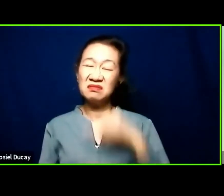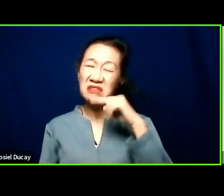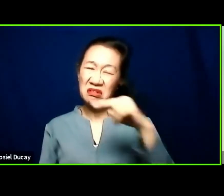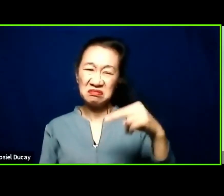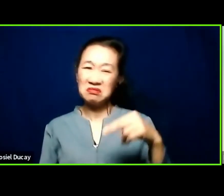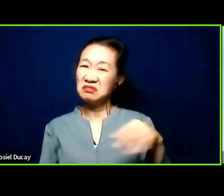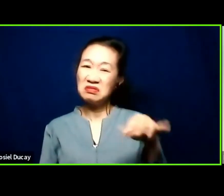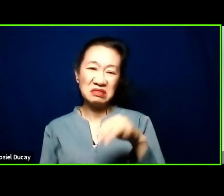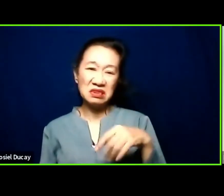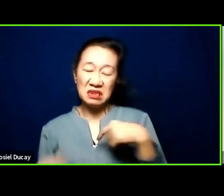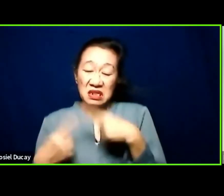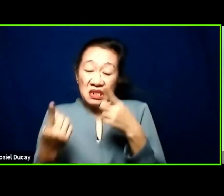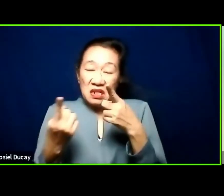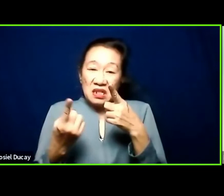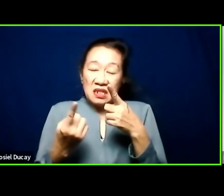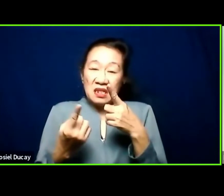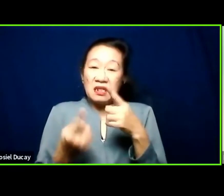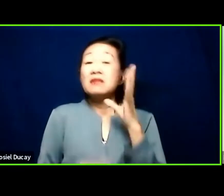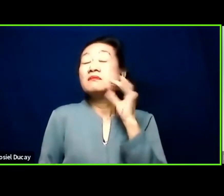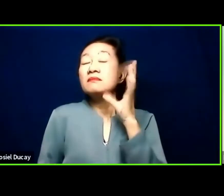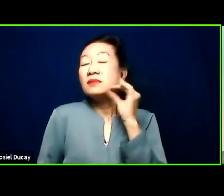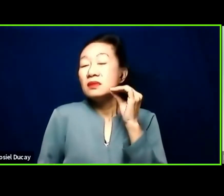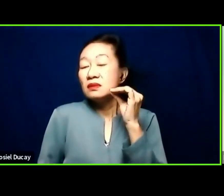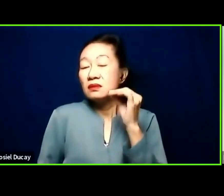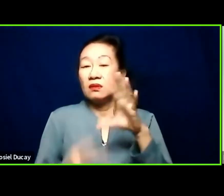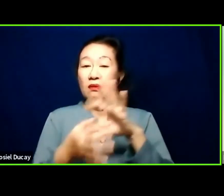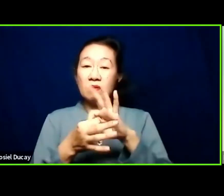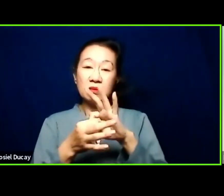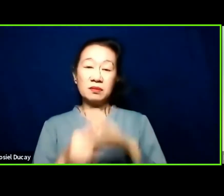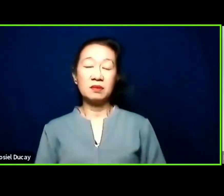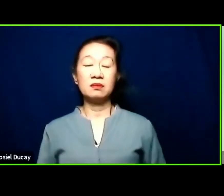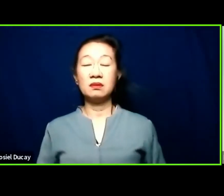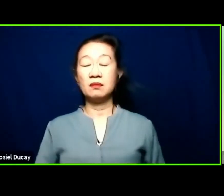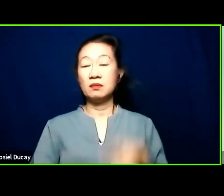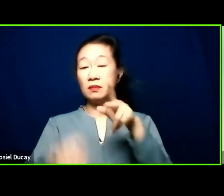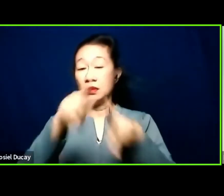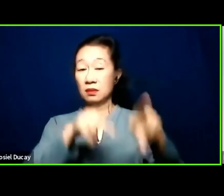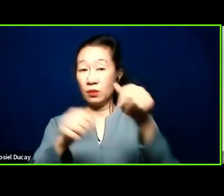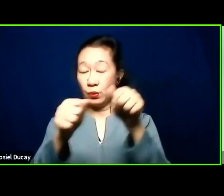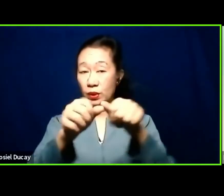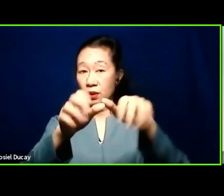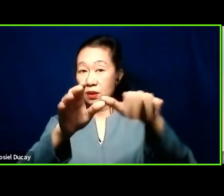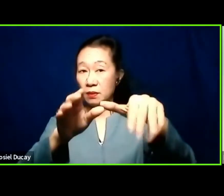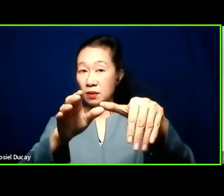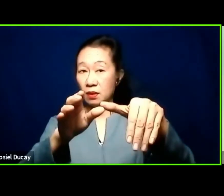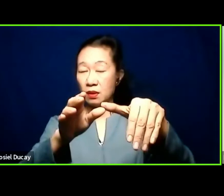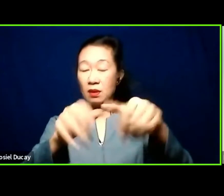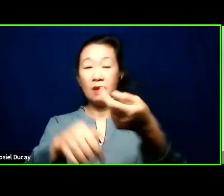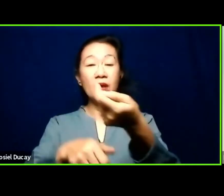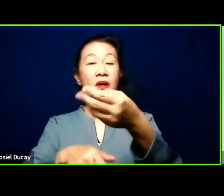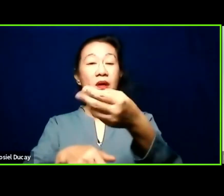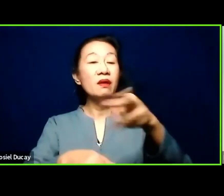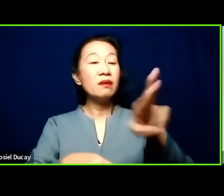ganun na e-enjoy o nararanasan ng mga taong may kapansanan ang kanilang